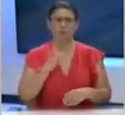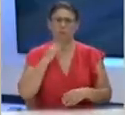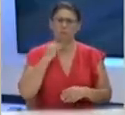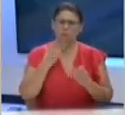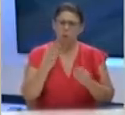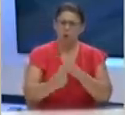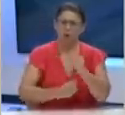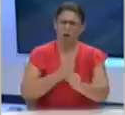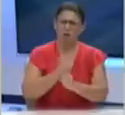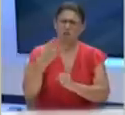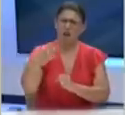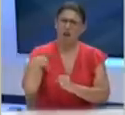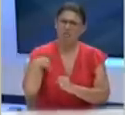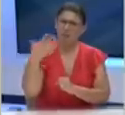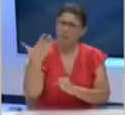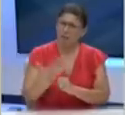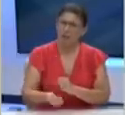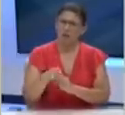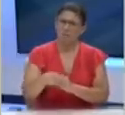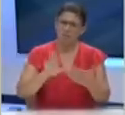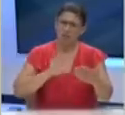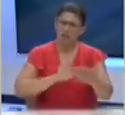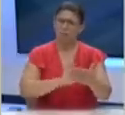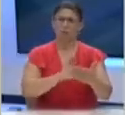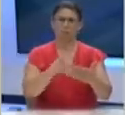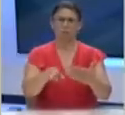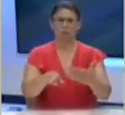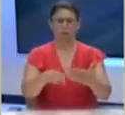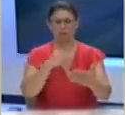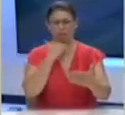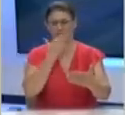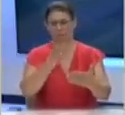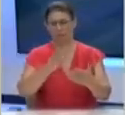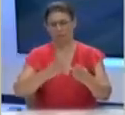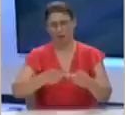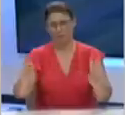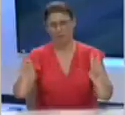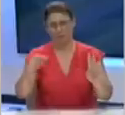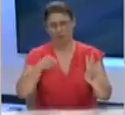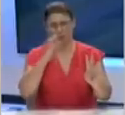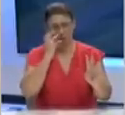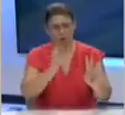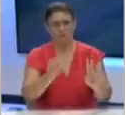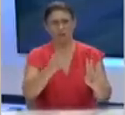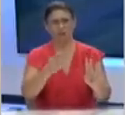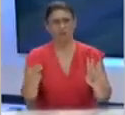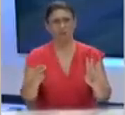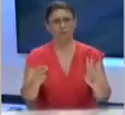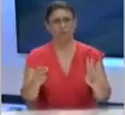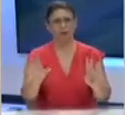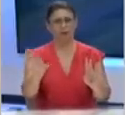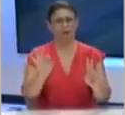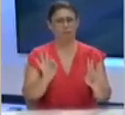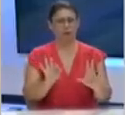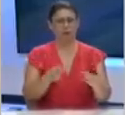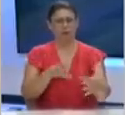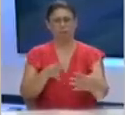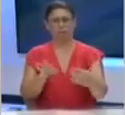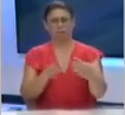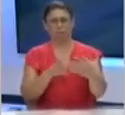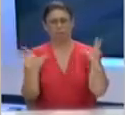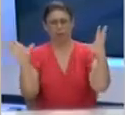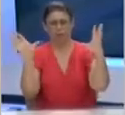αδυναμίες. Είναι ανεπίτρεπτο μπροστά σε τόσο σοβαρά ζητήματα να επιλέγετε την παραπληροφόρηση, τη